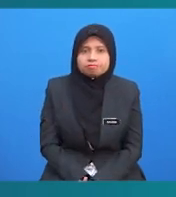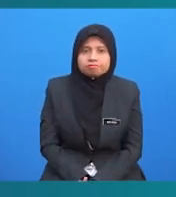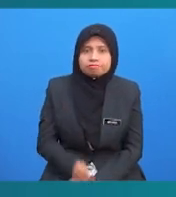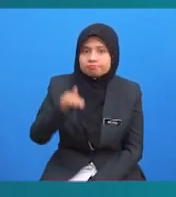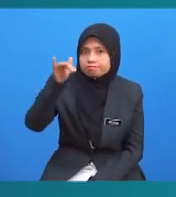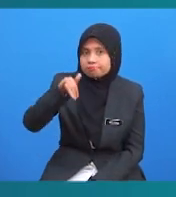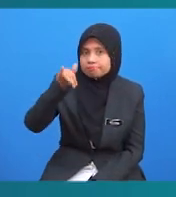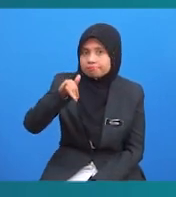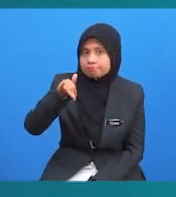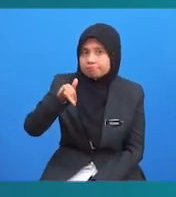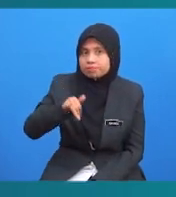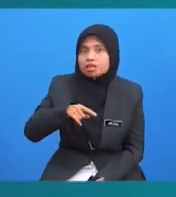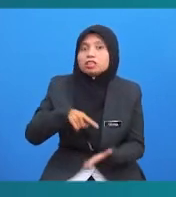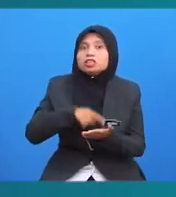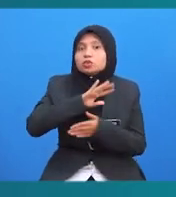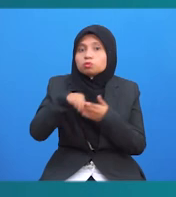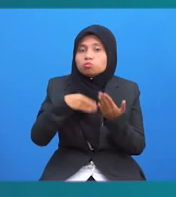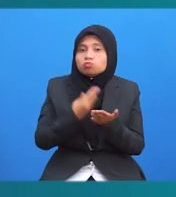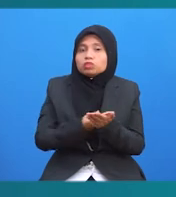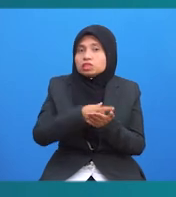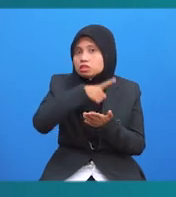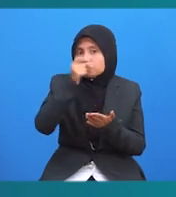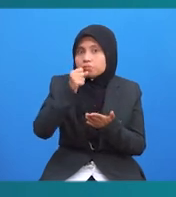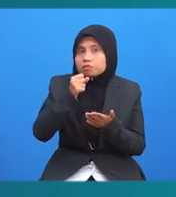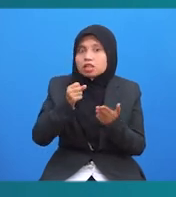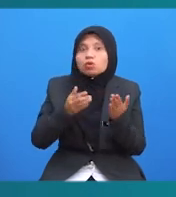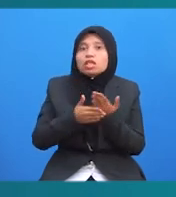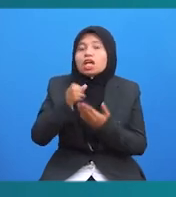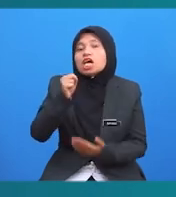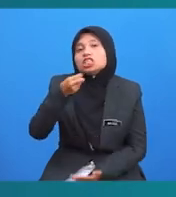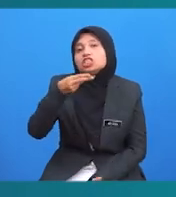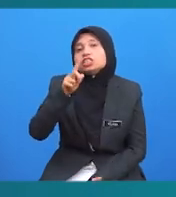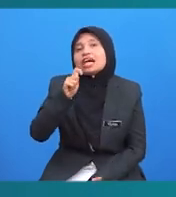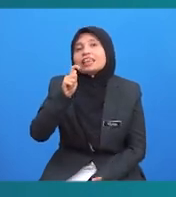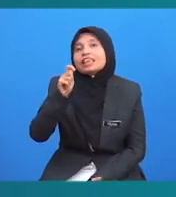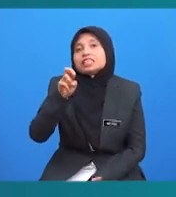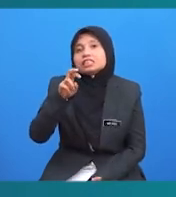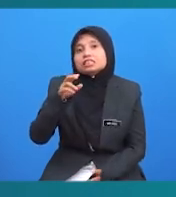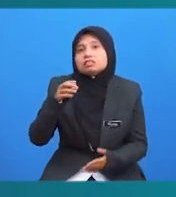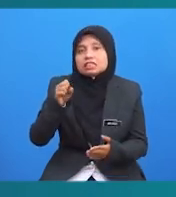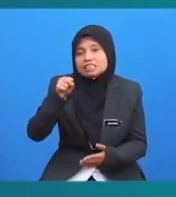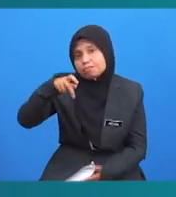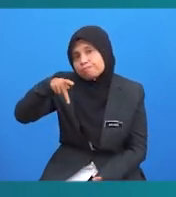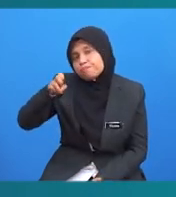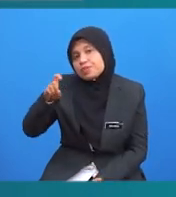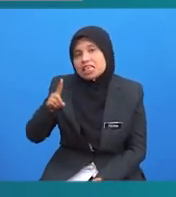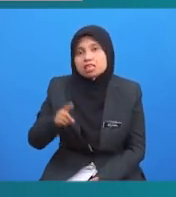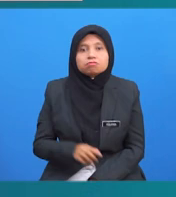Ya, ini semua adalah disebabkan oleh shutter speed. Apa itu shutter speed?